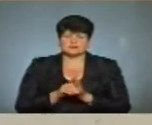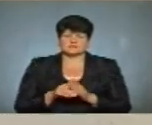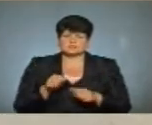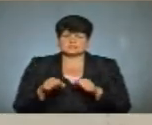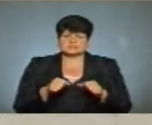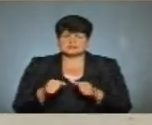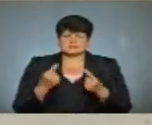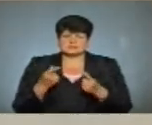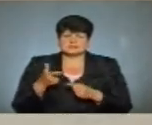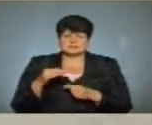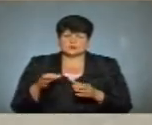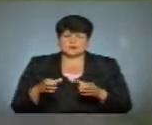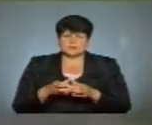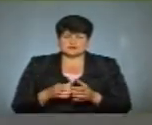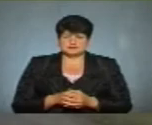громади.